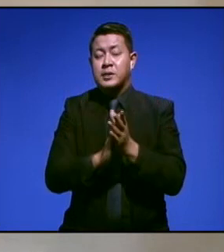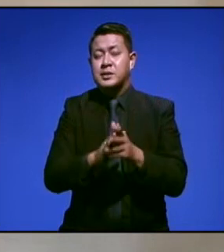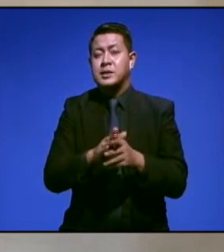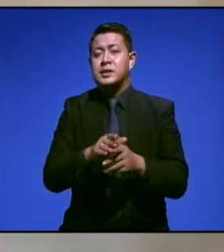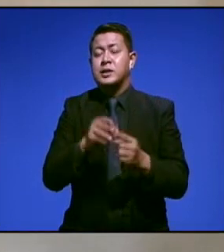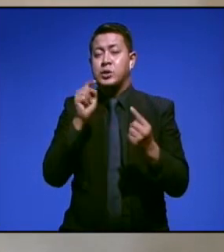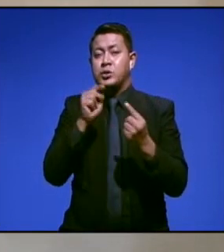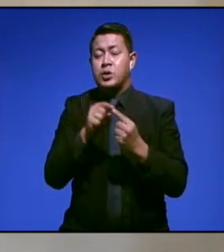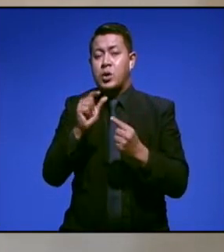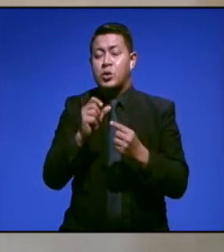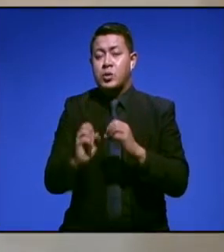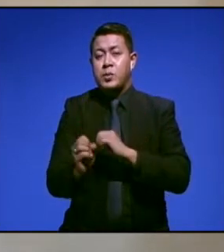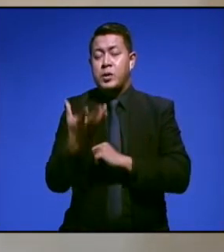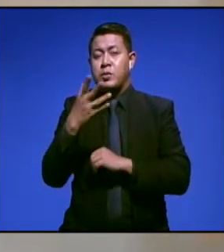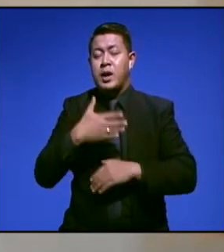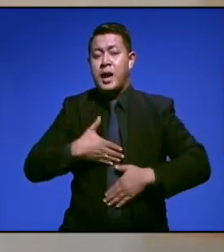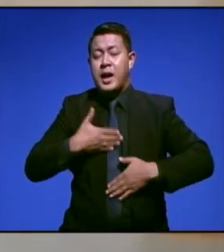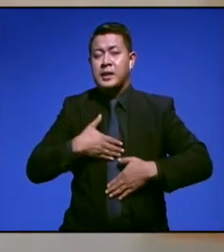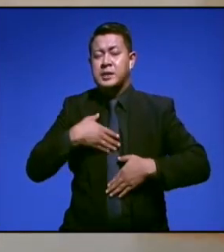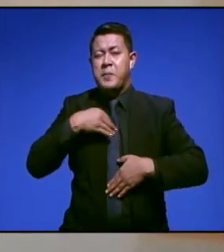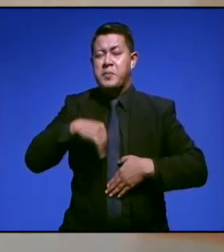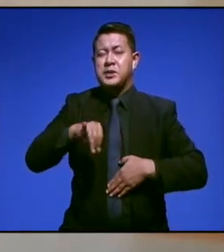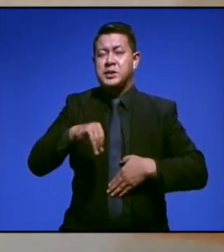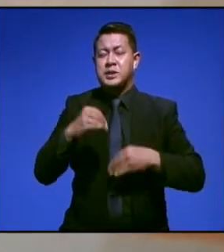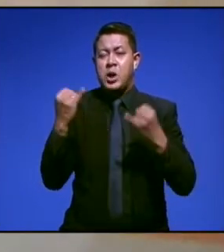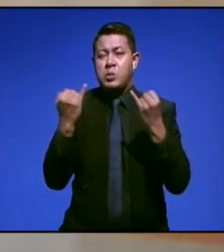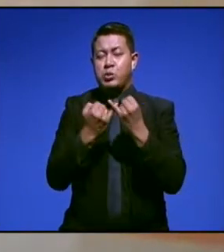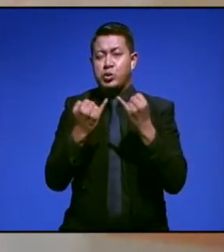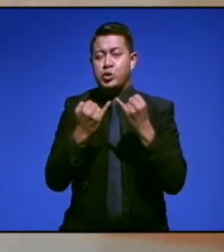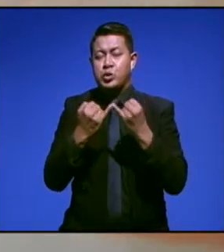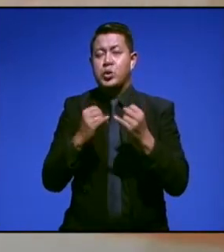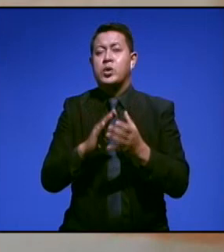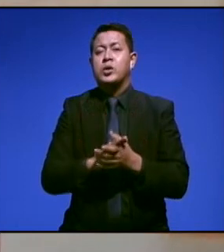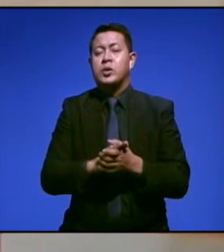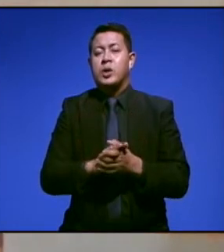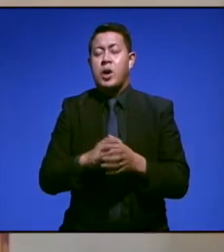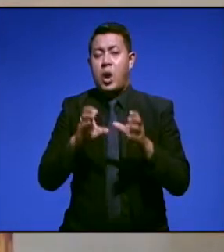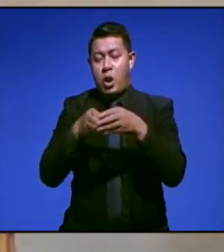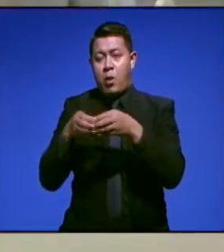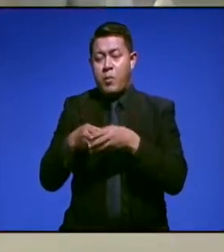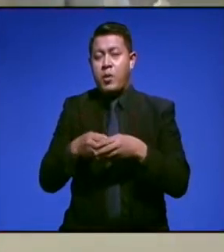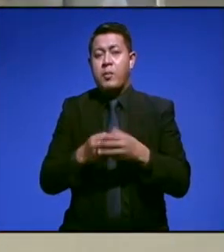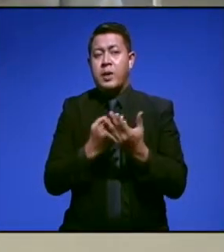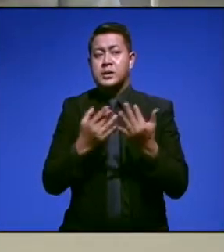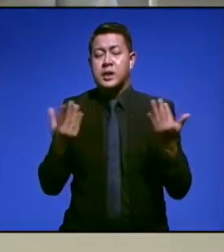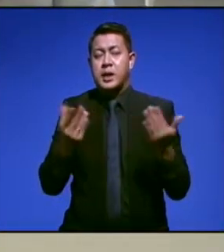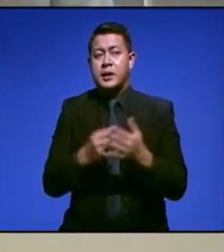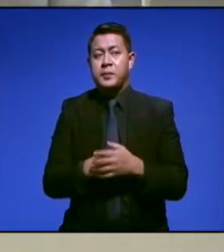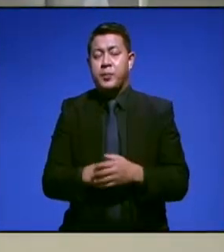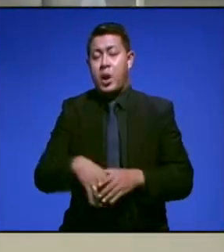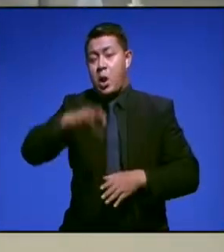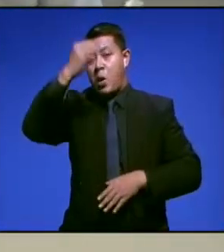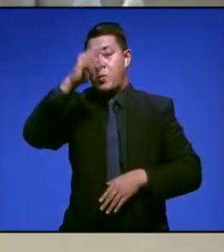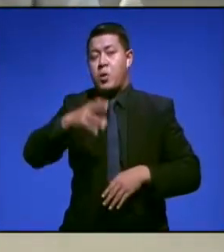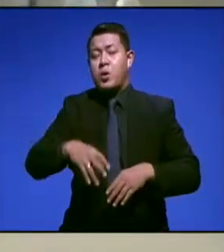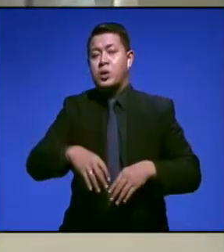ditujukan untuk menimbulkan rasa kebencian maupun permusuhan individu dan atau kelompok masyarakat. Polisi